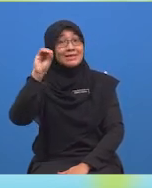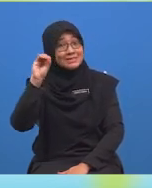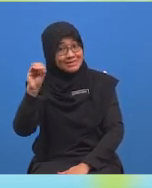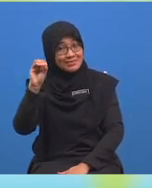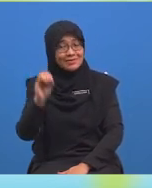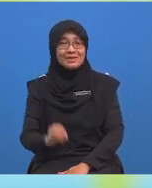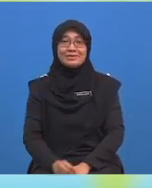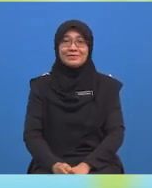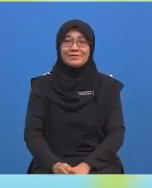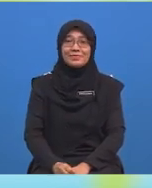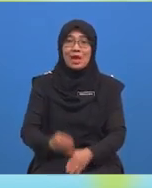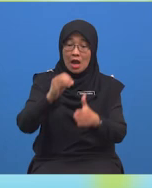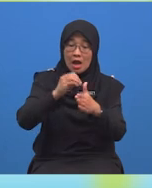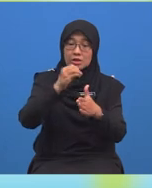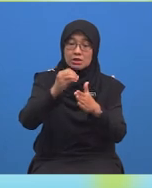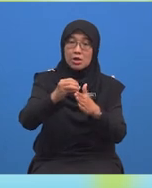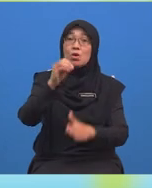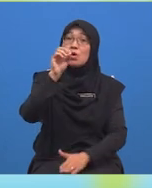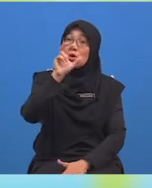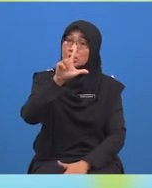320.400 atau